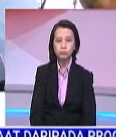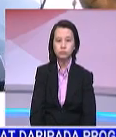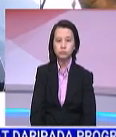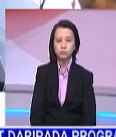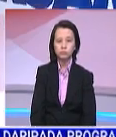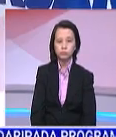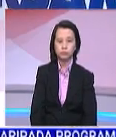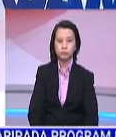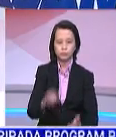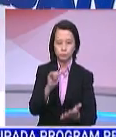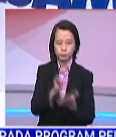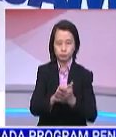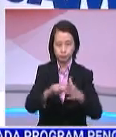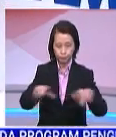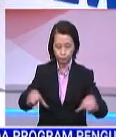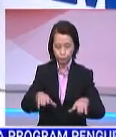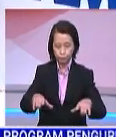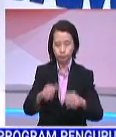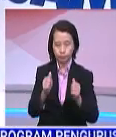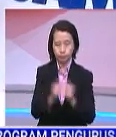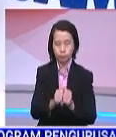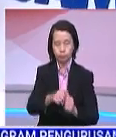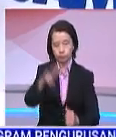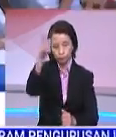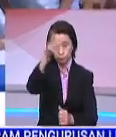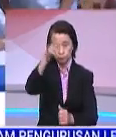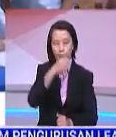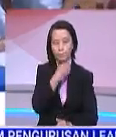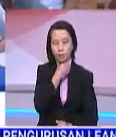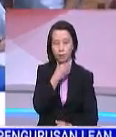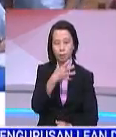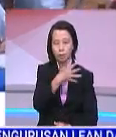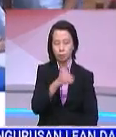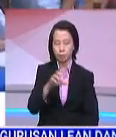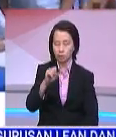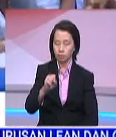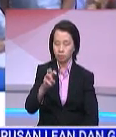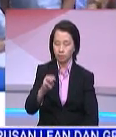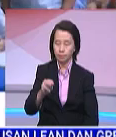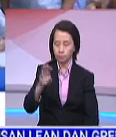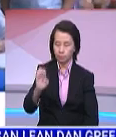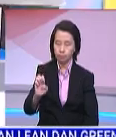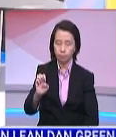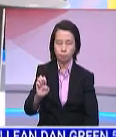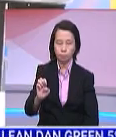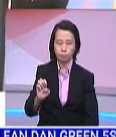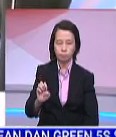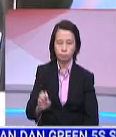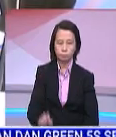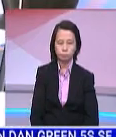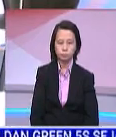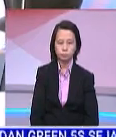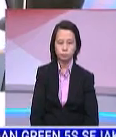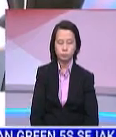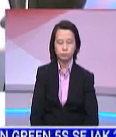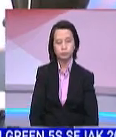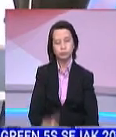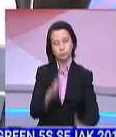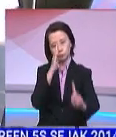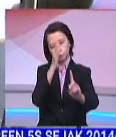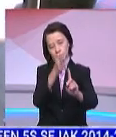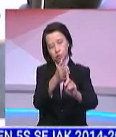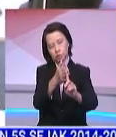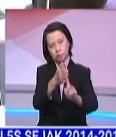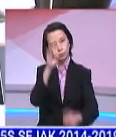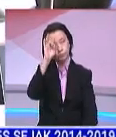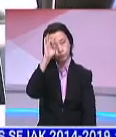inisiatif tersebut dilaksanakan bersama kerajaan negeri dan qwerty on kekeng nah